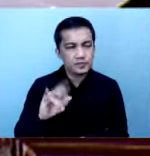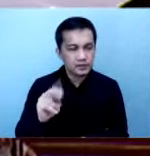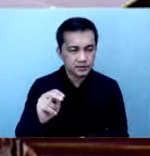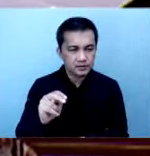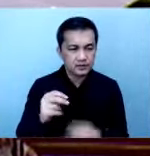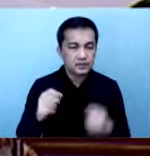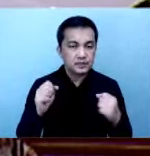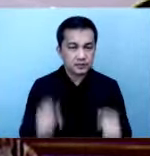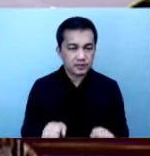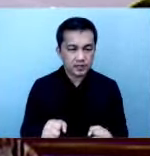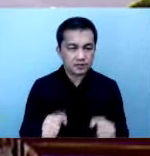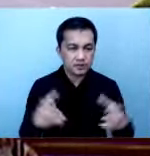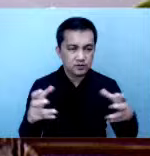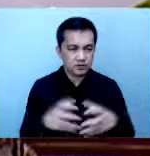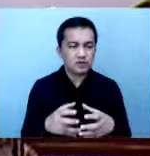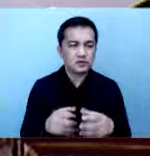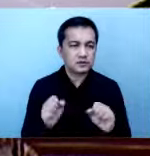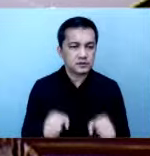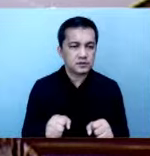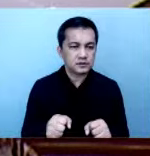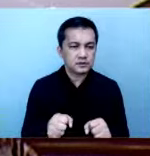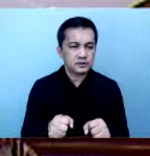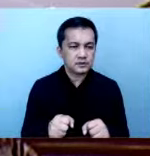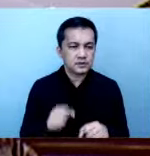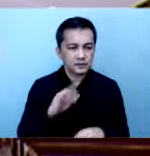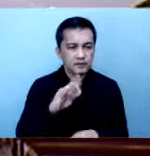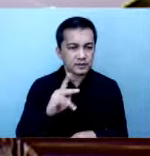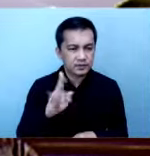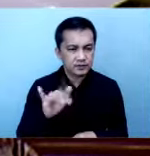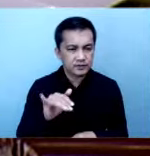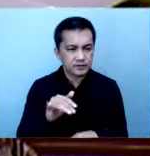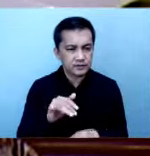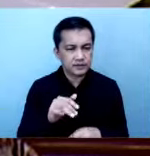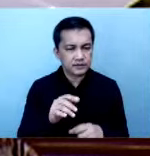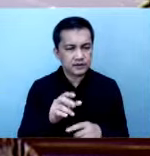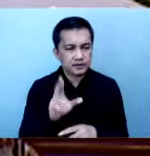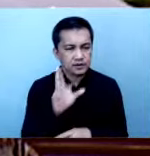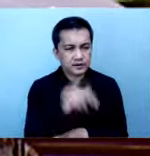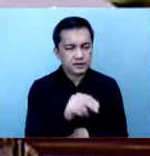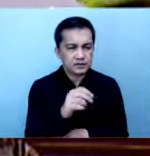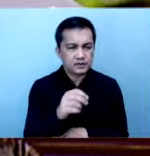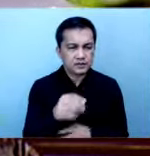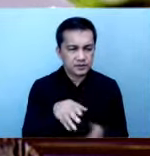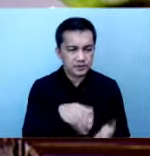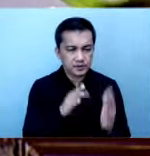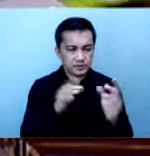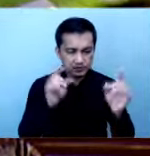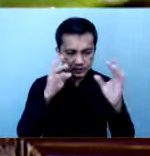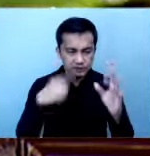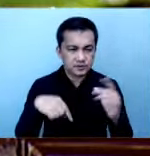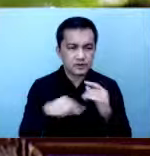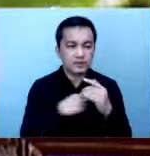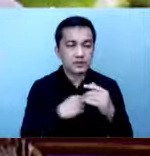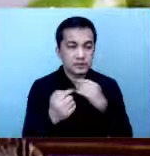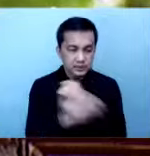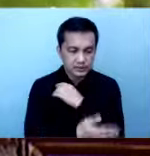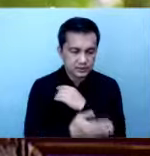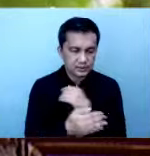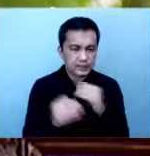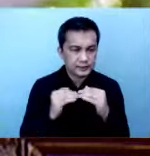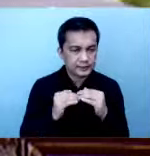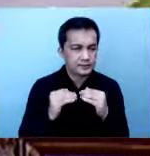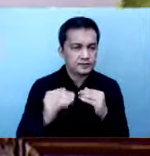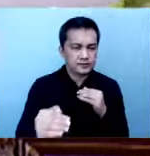capable force that can effectively thwart emerging threats to our country's stability